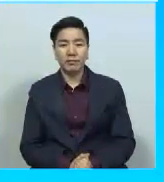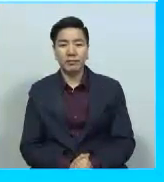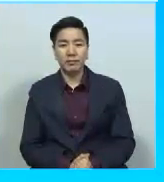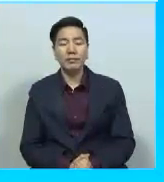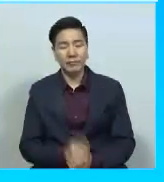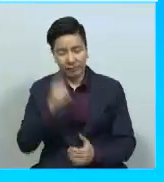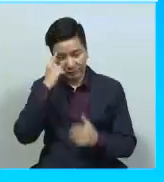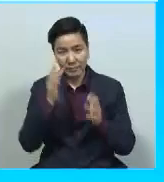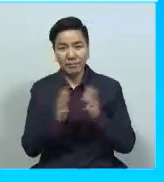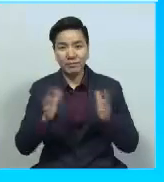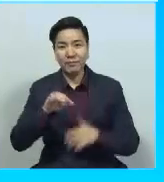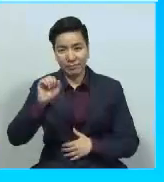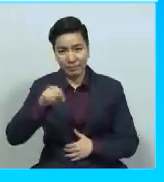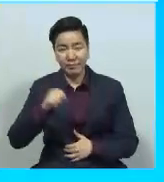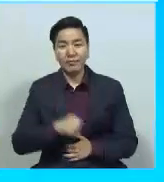น่าจะเยอะใช่ค่ะ